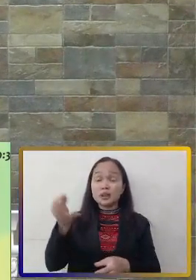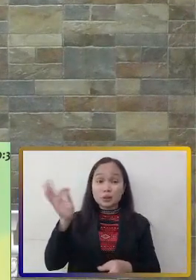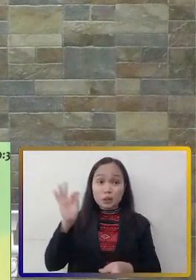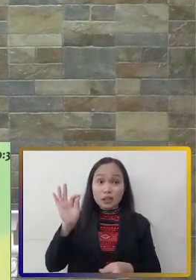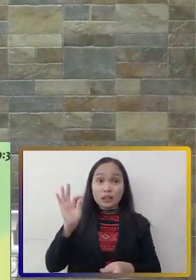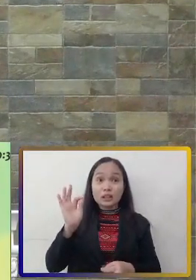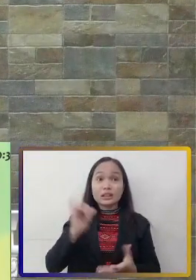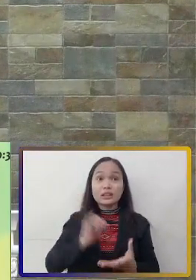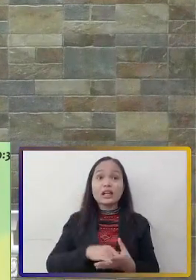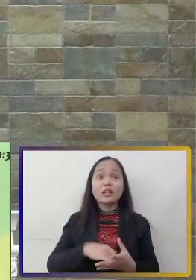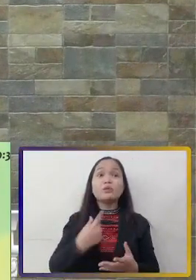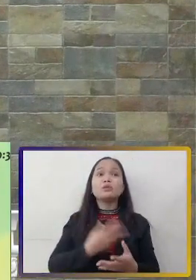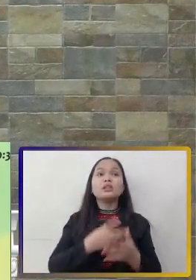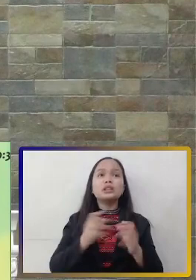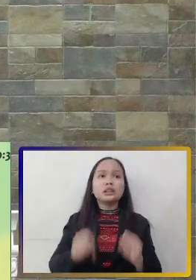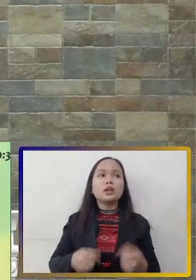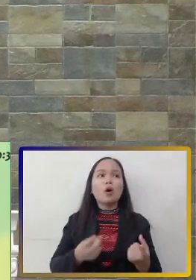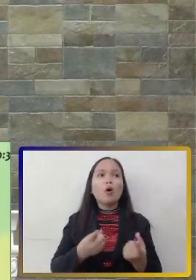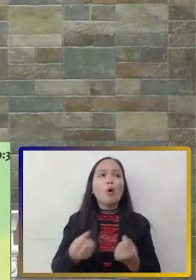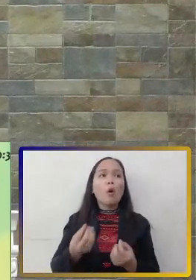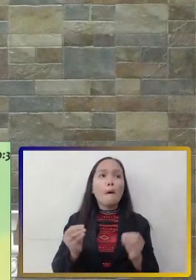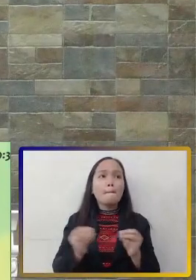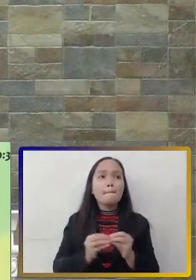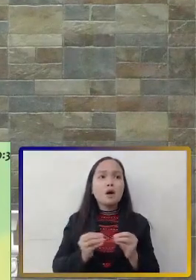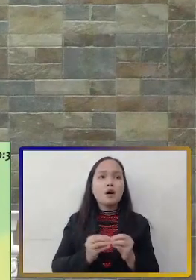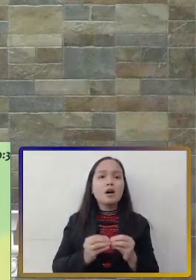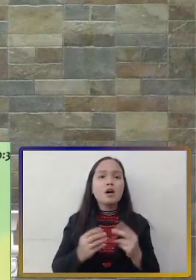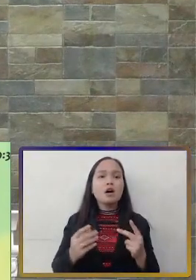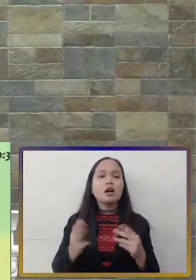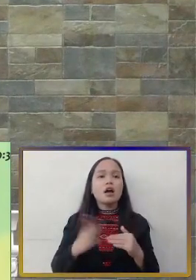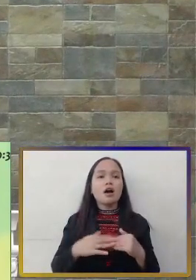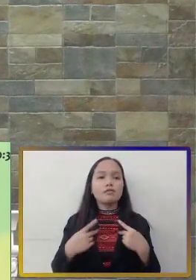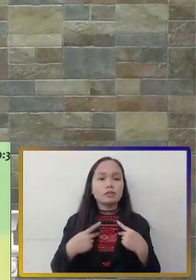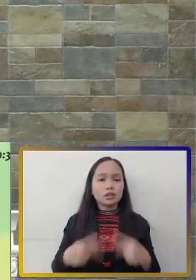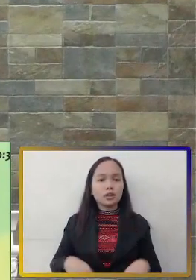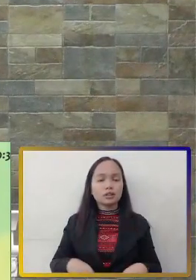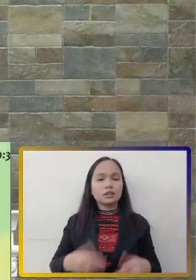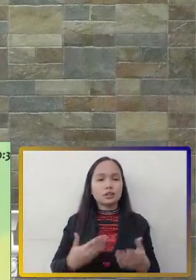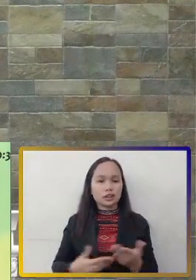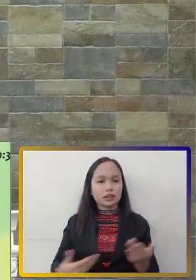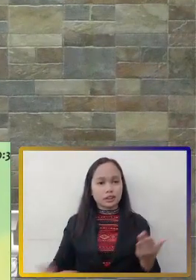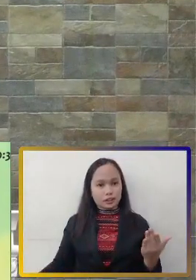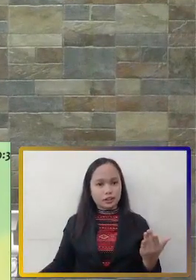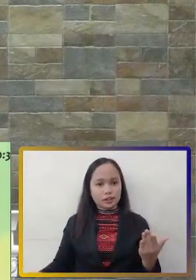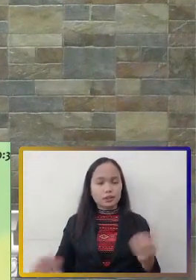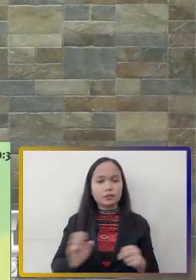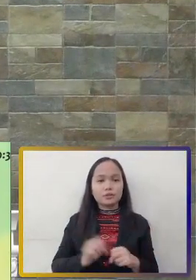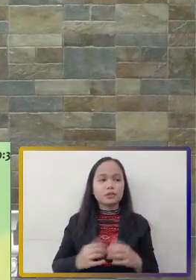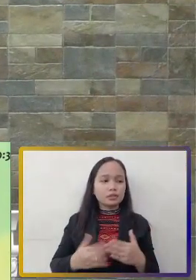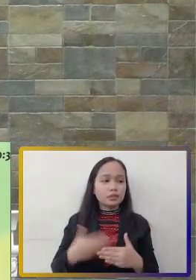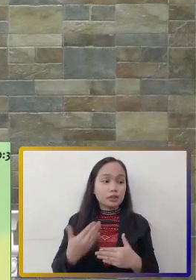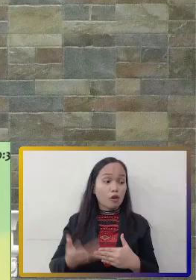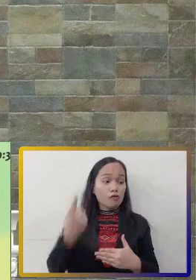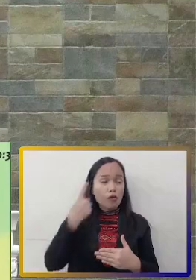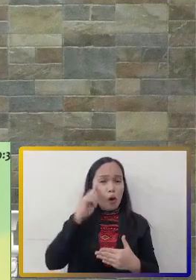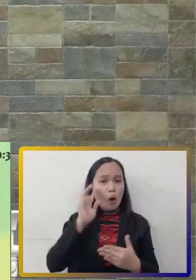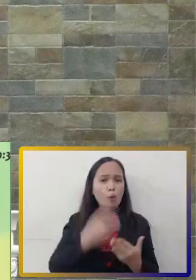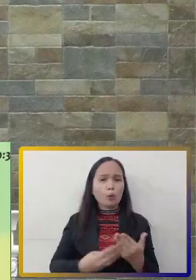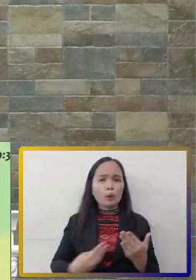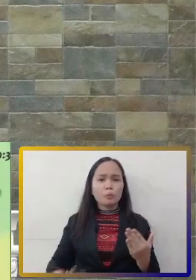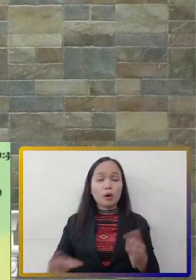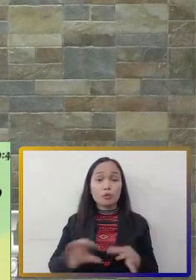may magagawang matindi sa physical na bagay. Alright? Let's keep going. For the weapons of